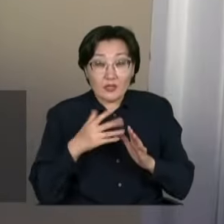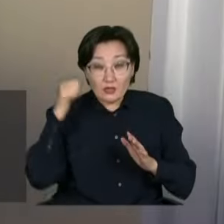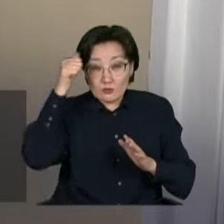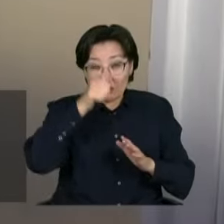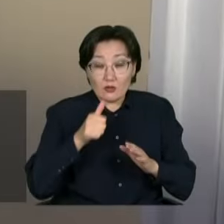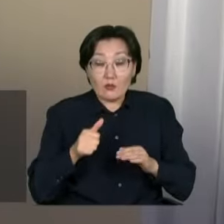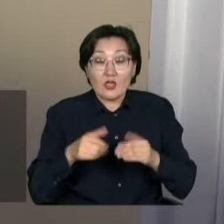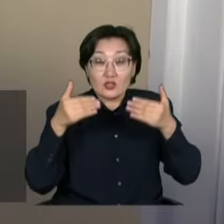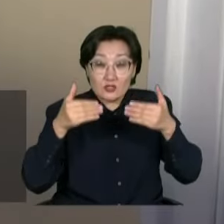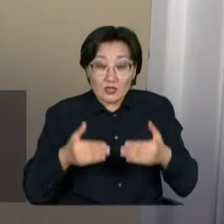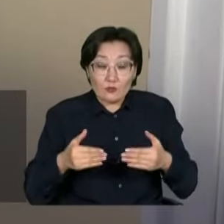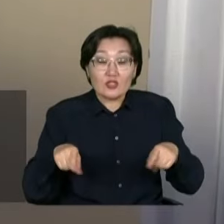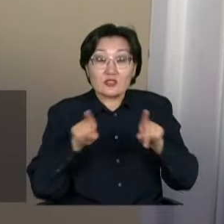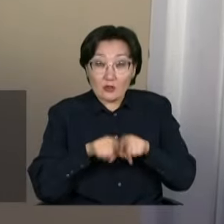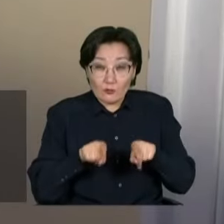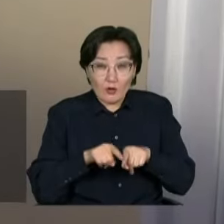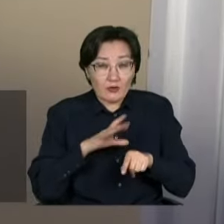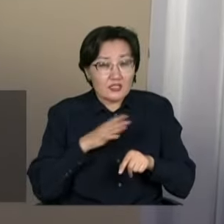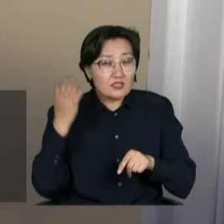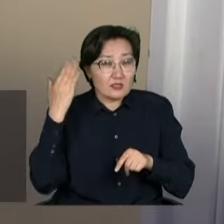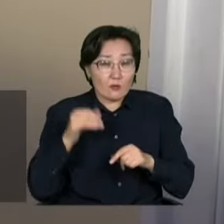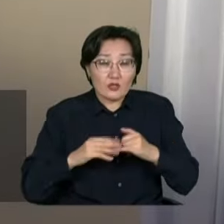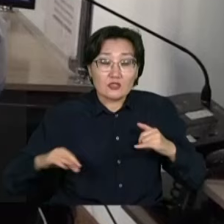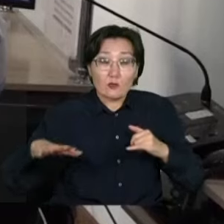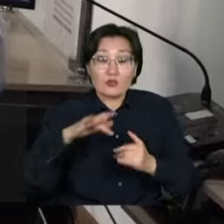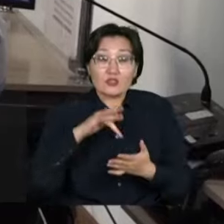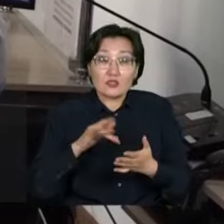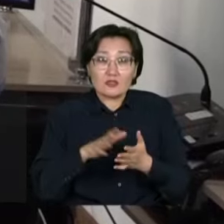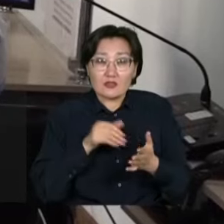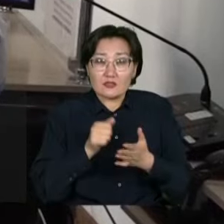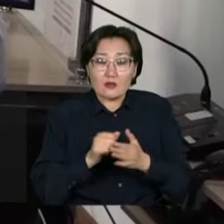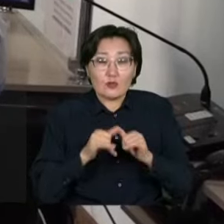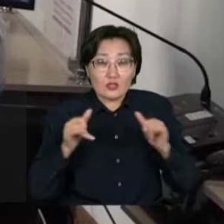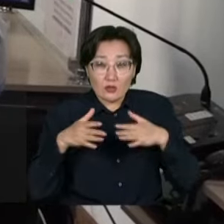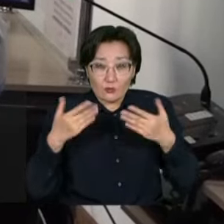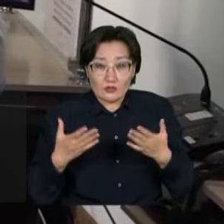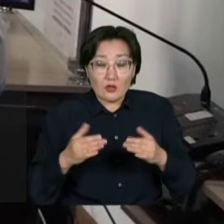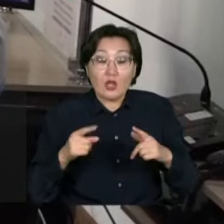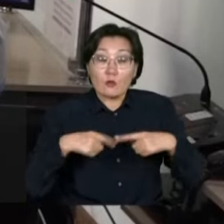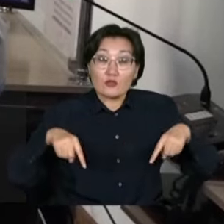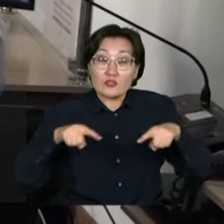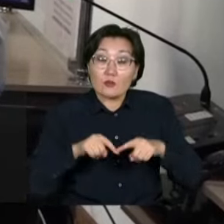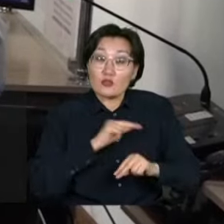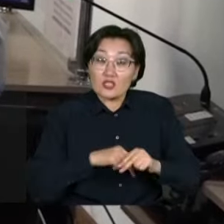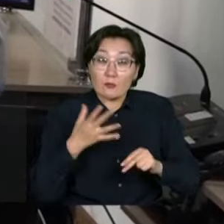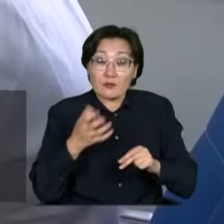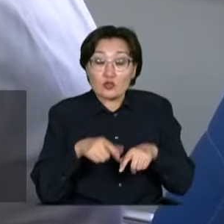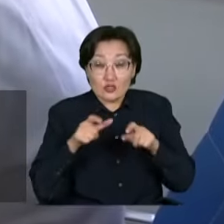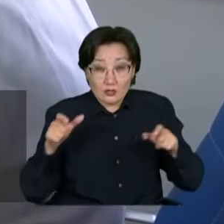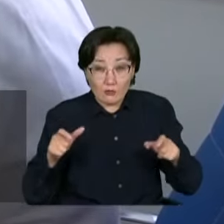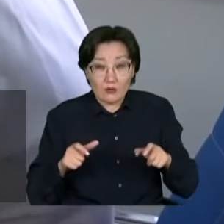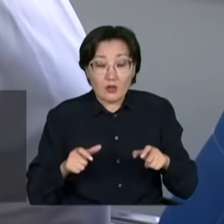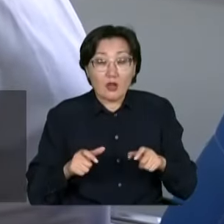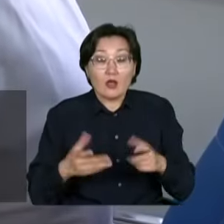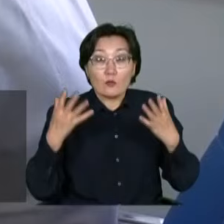году. Стены здесь те же, что и были тогда. Да и площадь центра с тех пор не увеличивали. Всего на станции скорой работает 500 человек. В день на